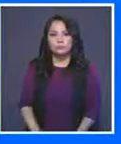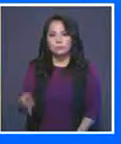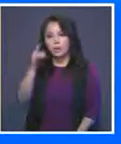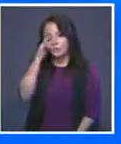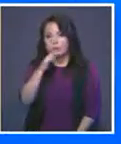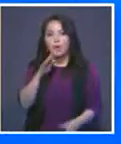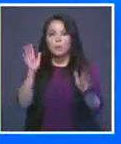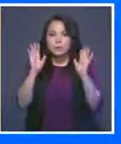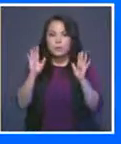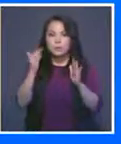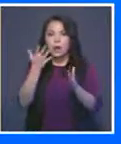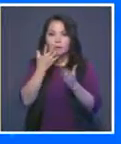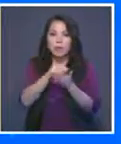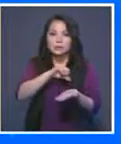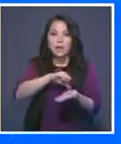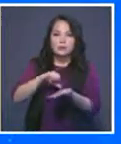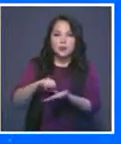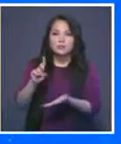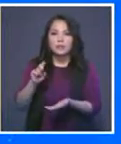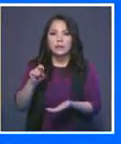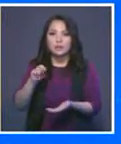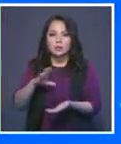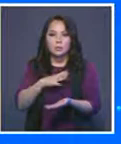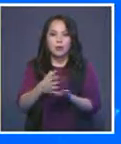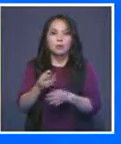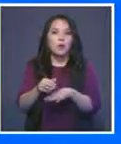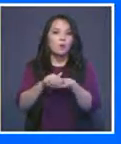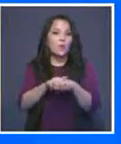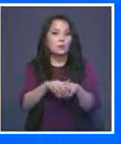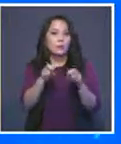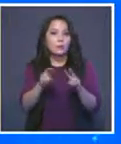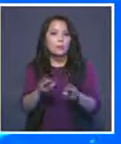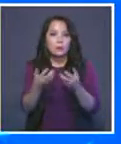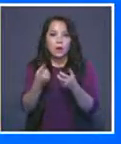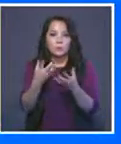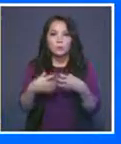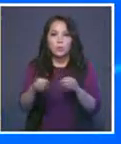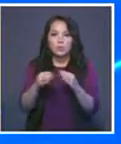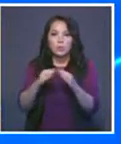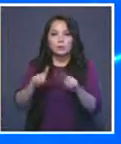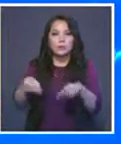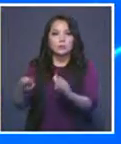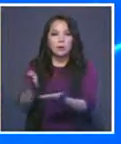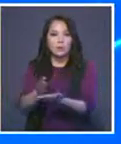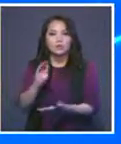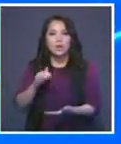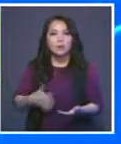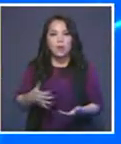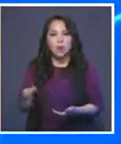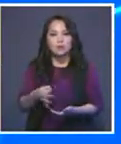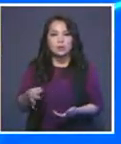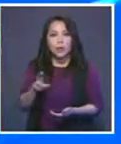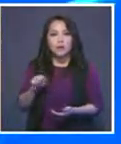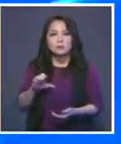Ал Қазақстан мұсылмандар діни басқармасына қарасты зекет қорының есебінен Алматы облысында тағы да бір отбасы баспаналы болды. Бұл жолы Жамбыл ауданы